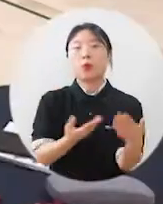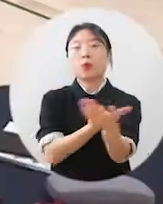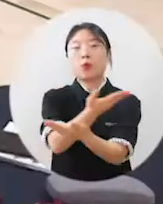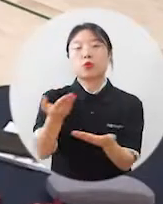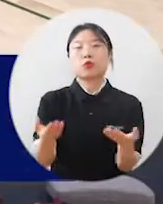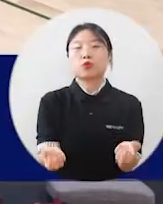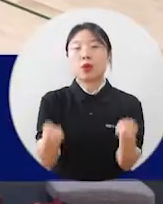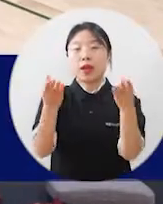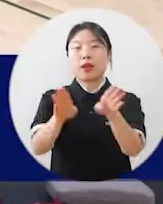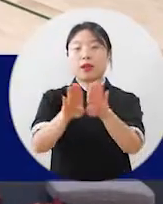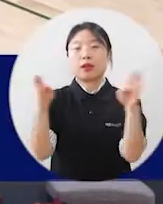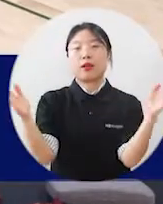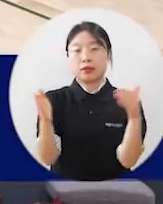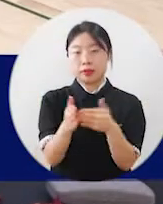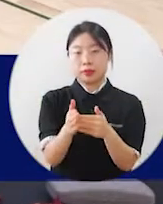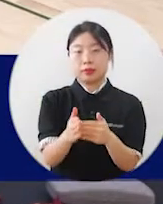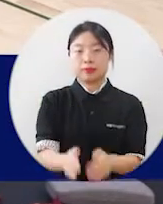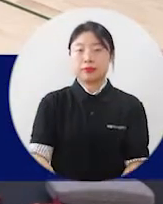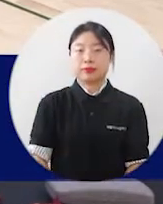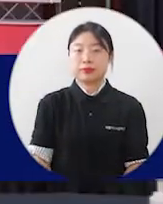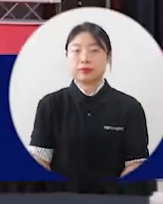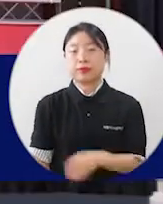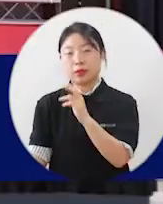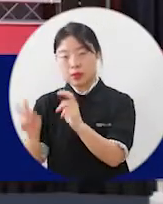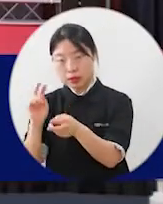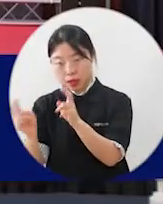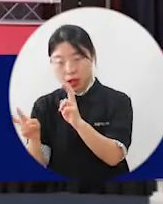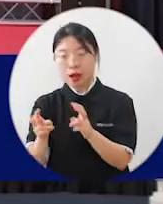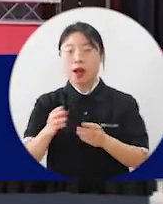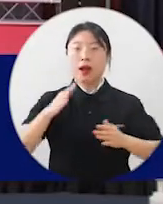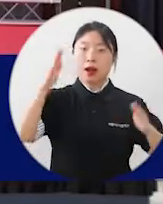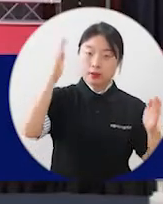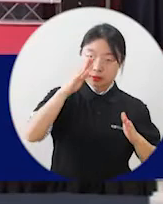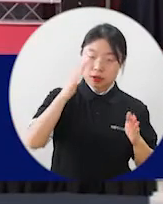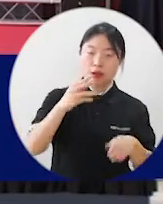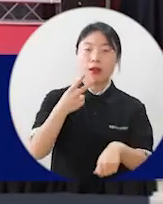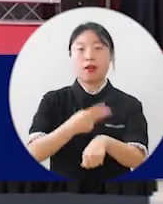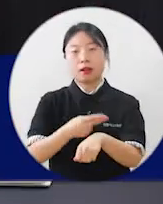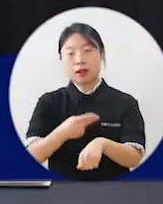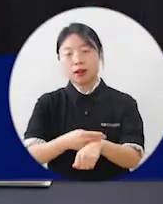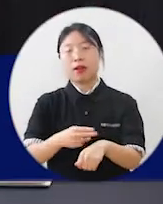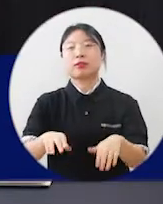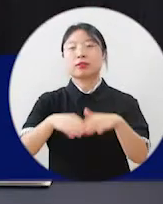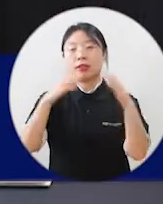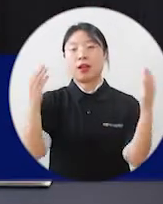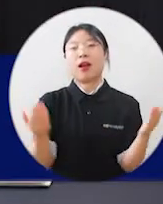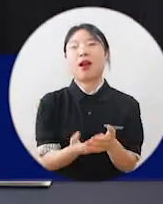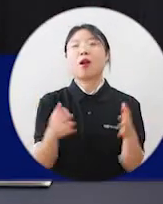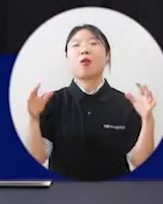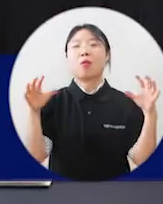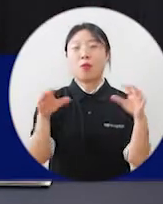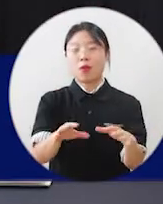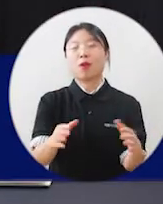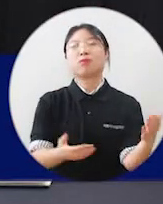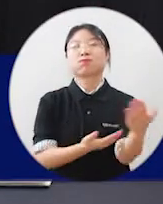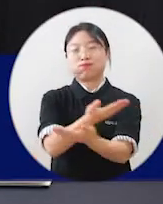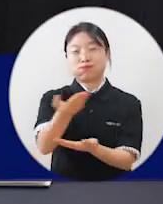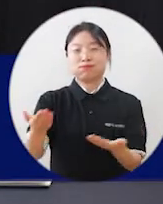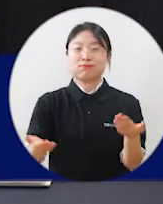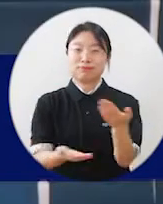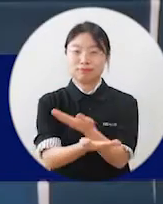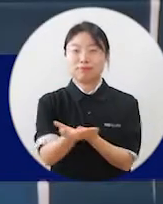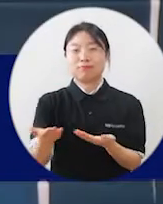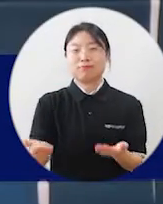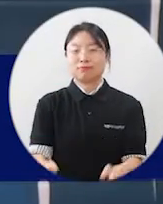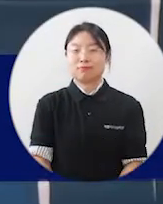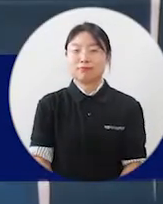이번 행사에는 사업에 협력해준 신규 거점기관과 사업에 참여한 학습자, 강사, 학습 매니저까지 함께